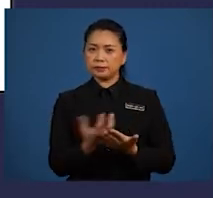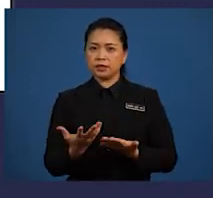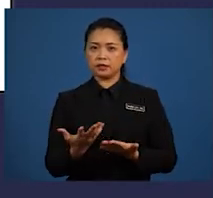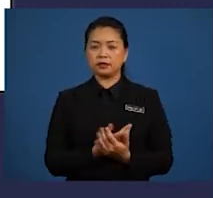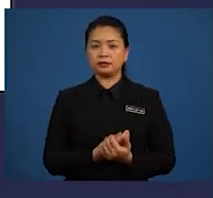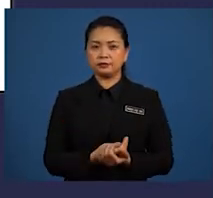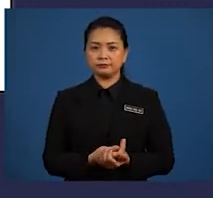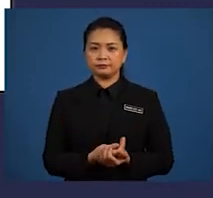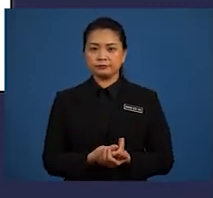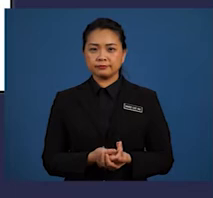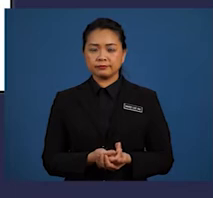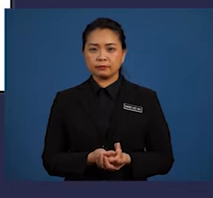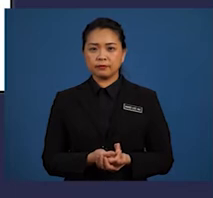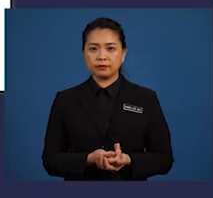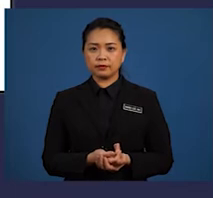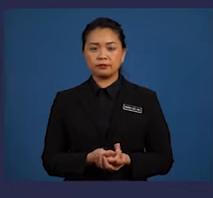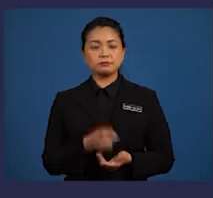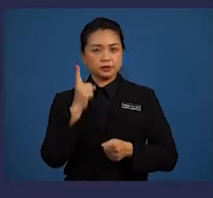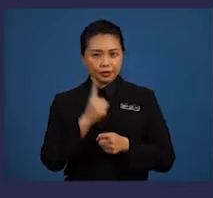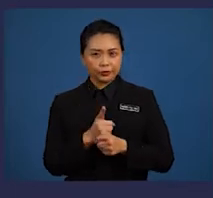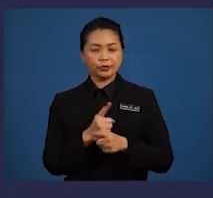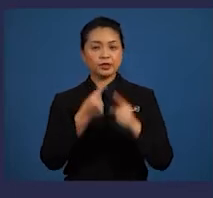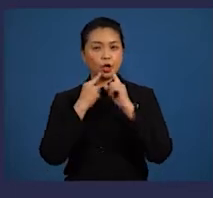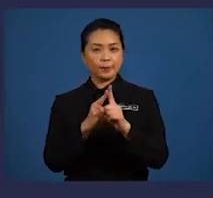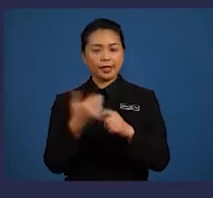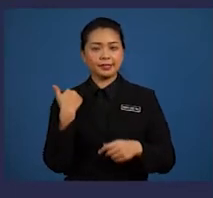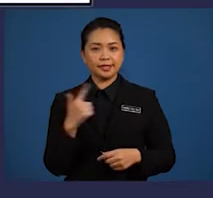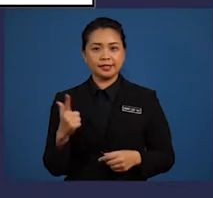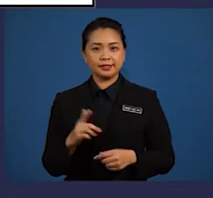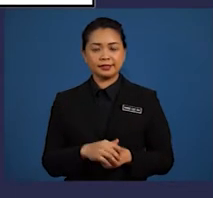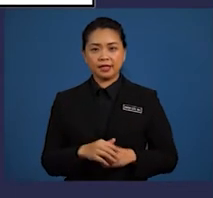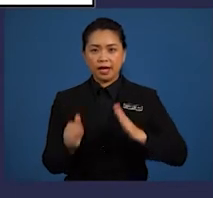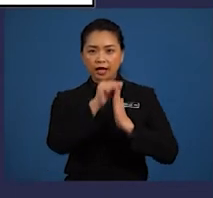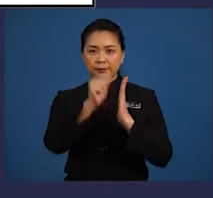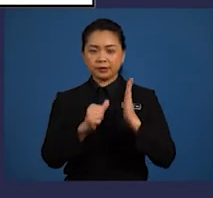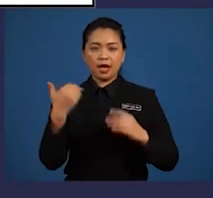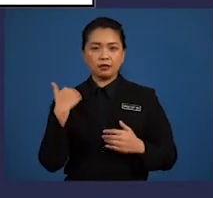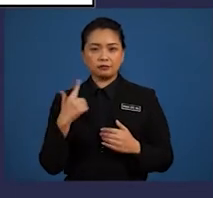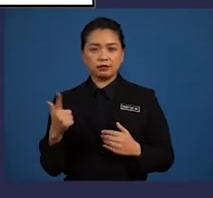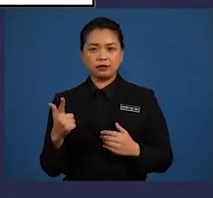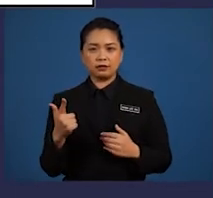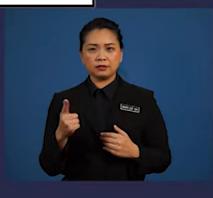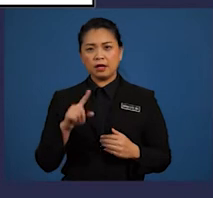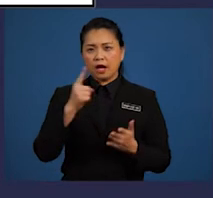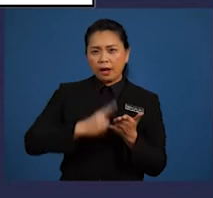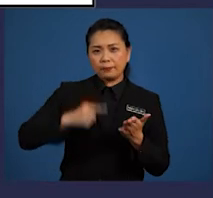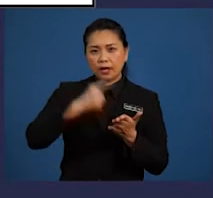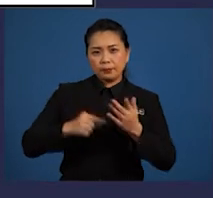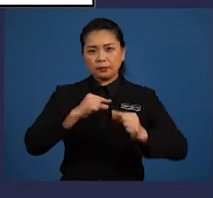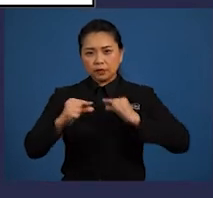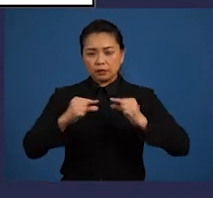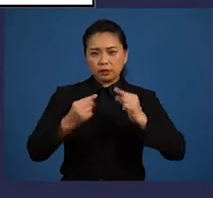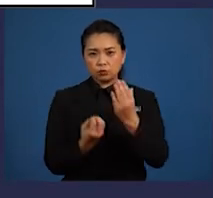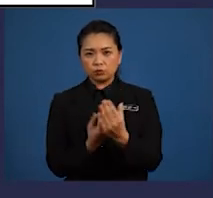media ya jawabannya Jeddah animasi merupakan sebaran pergerakkan